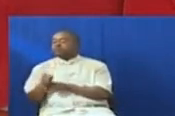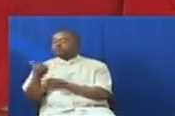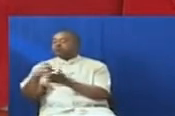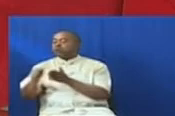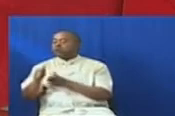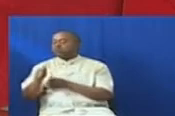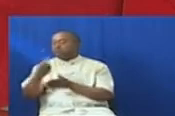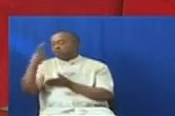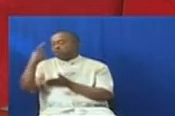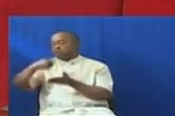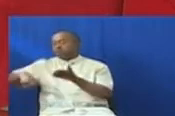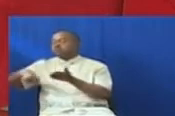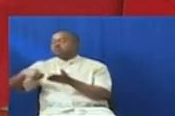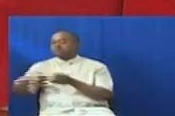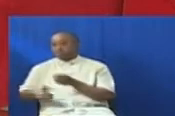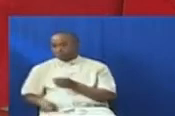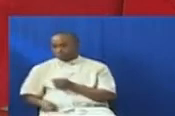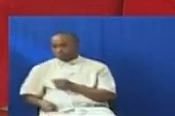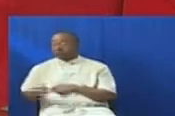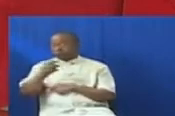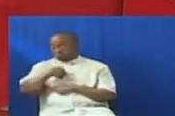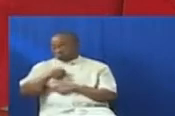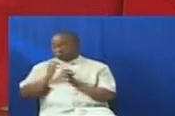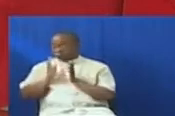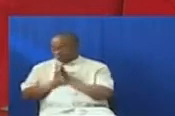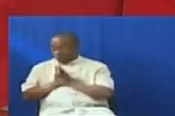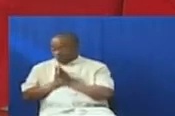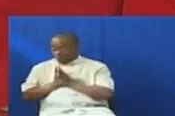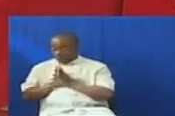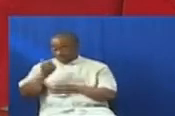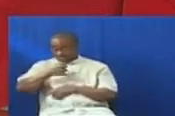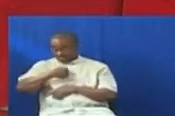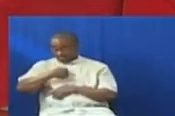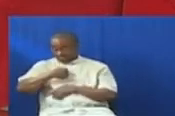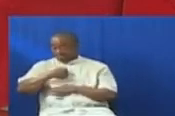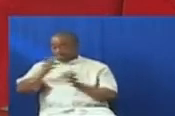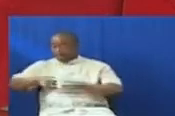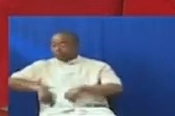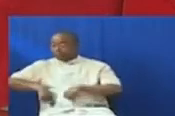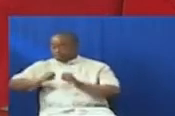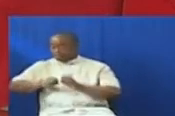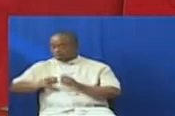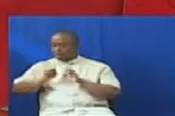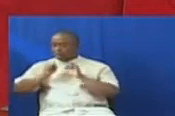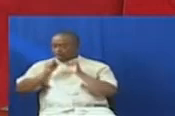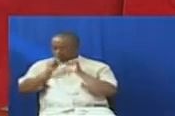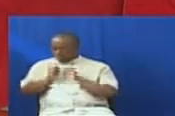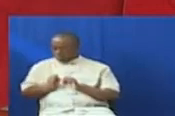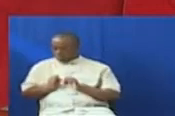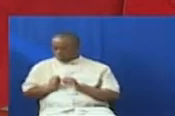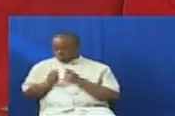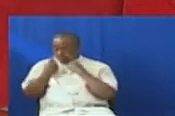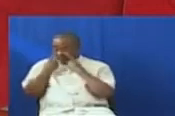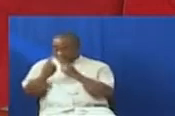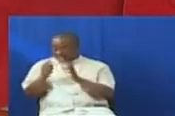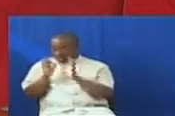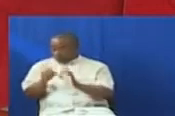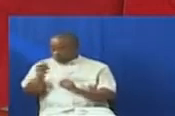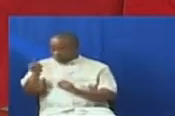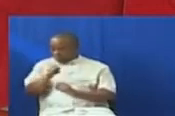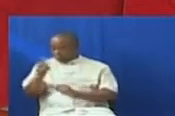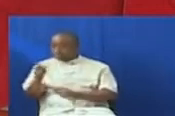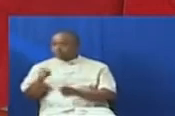kodi. Niombe mamlaka husika zichukue hatua kwa maafisa